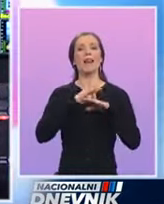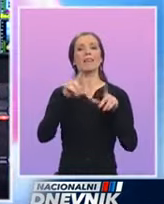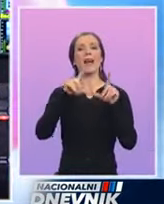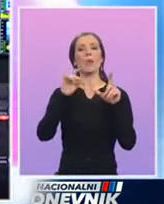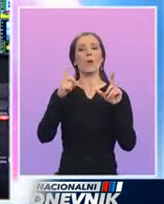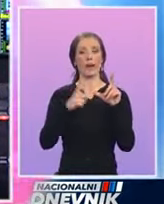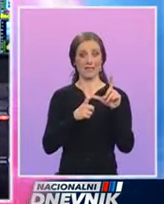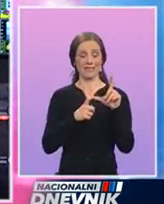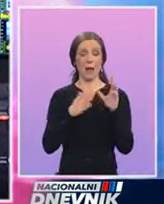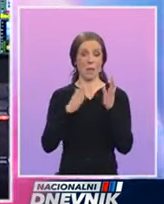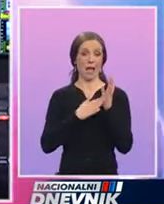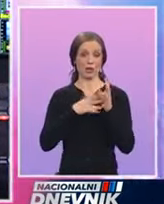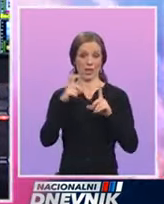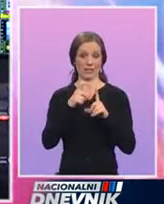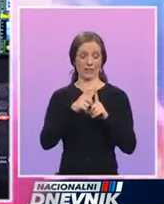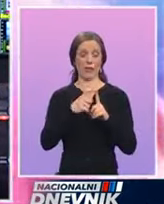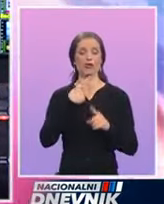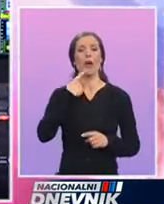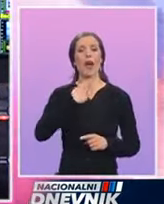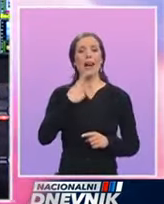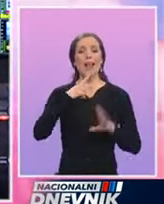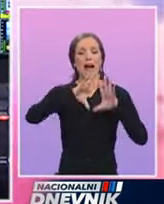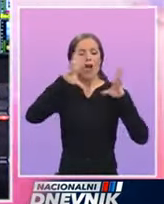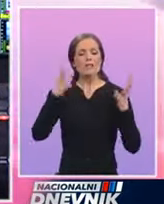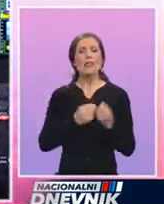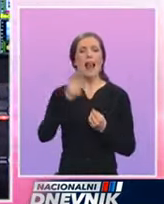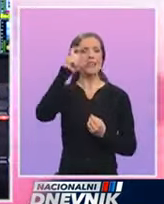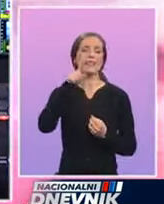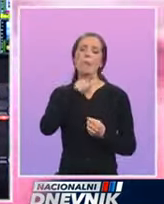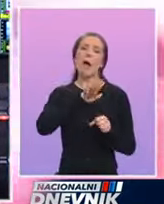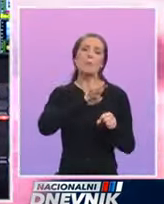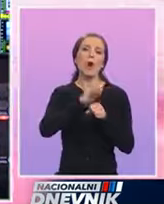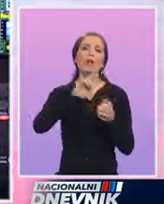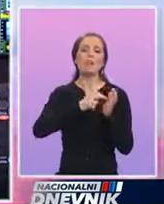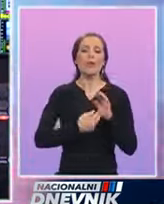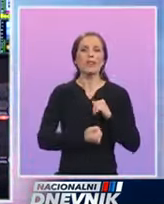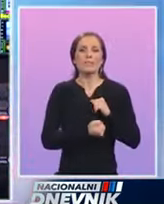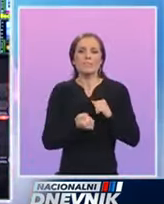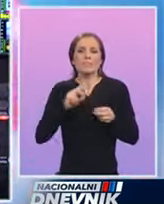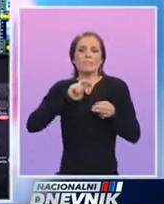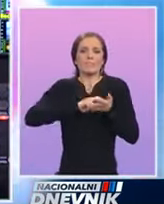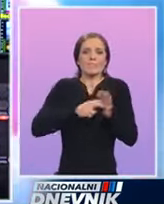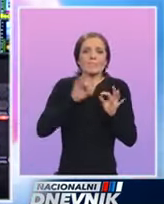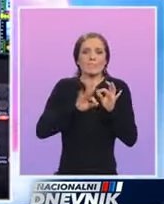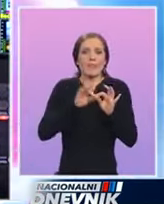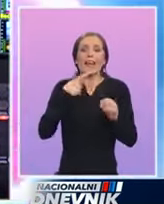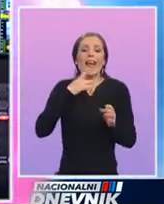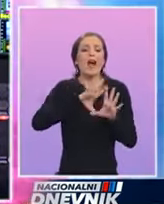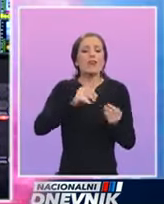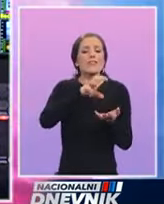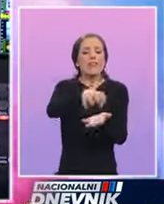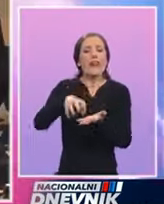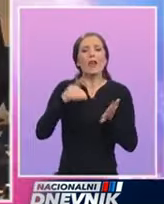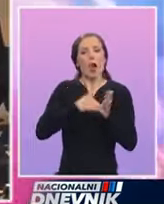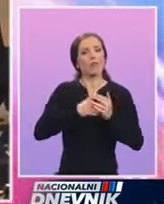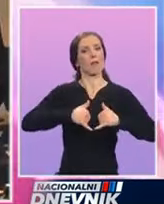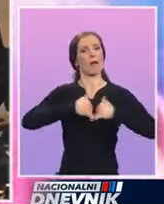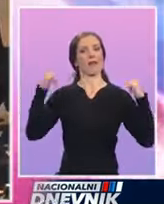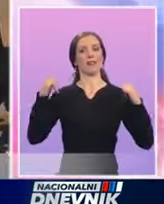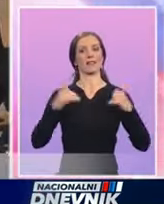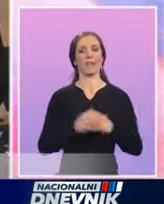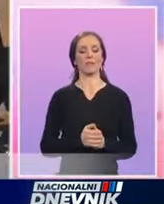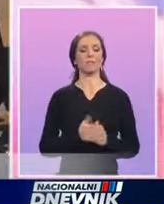Ujedinjenih regiona Srbije Mlađan Dinkić poručio je da je cela Srbija protiv stezanja kaiša, istakao da svi regioni treba da se razviju.